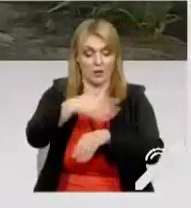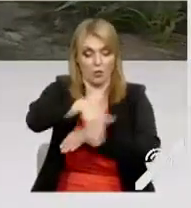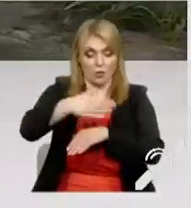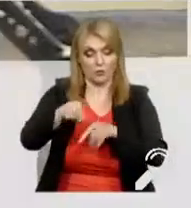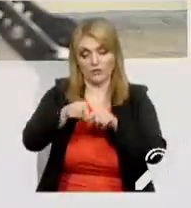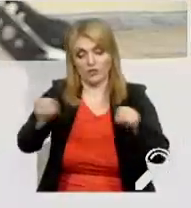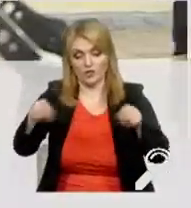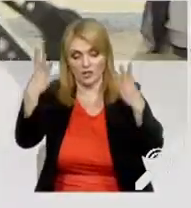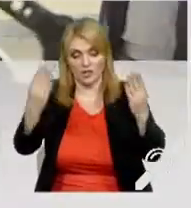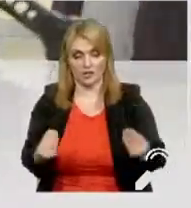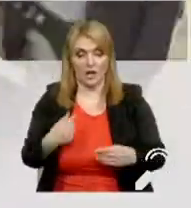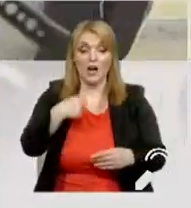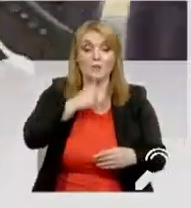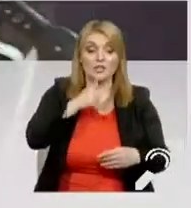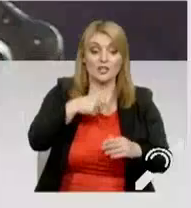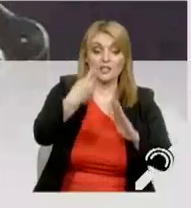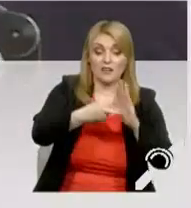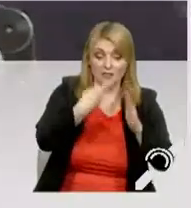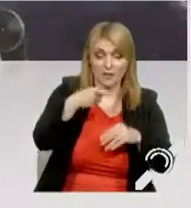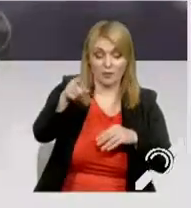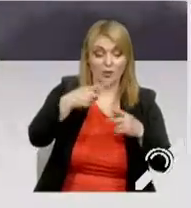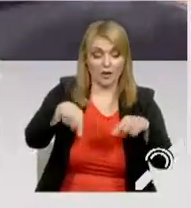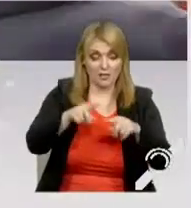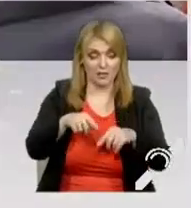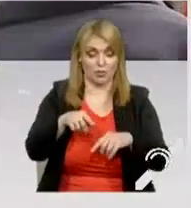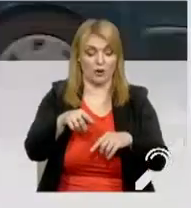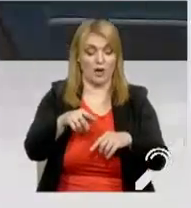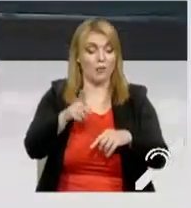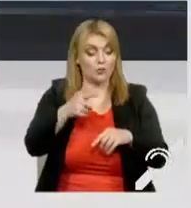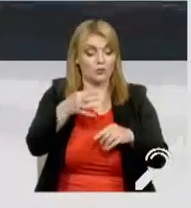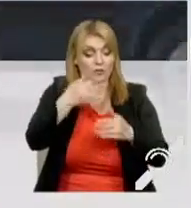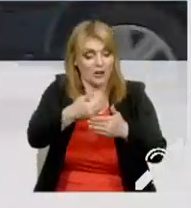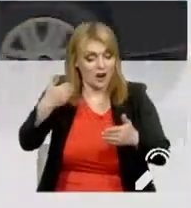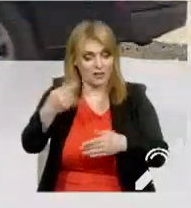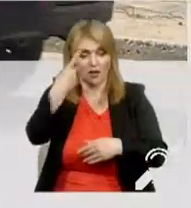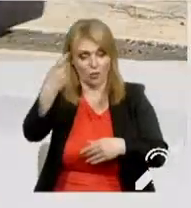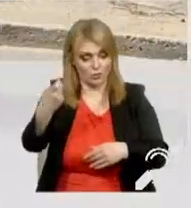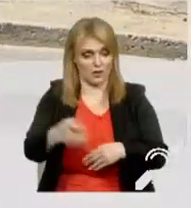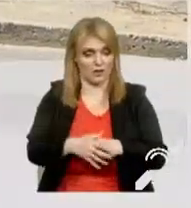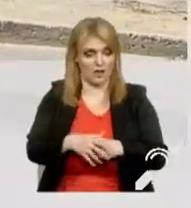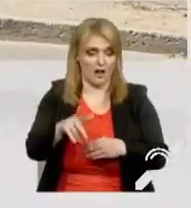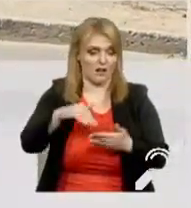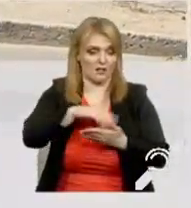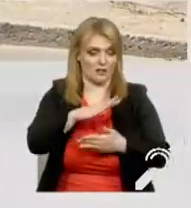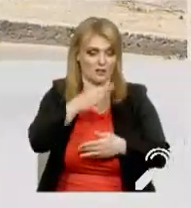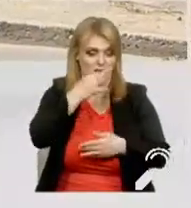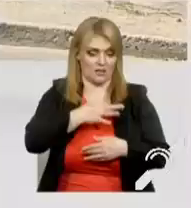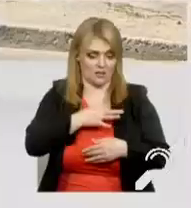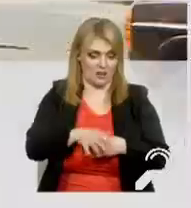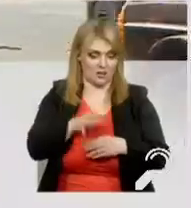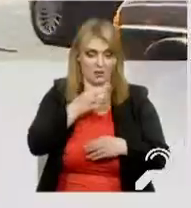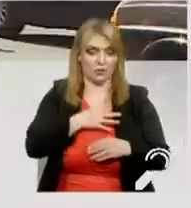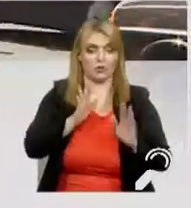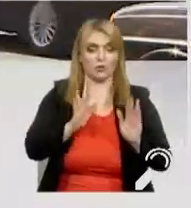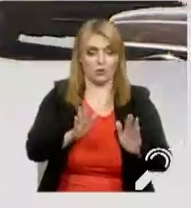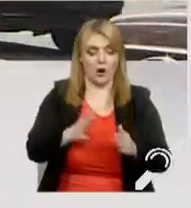întregei zile. Am încercat să aflăm de la organizatori de ce nu au anunțat din timp despre filmări, dar aceștia au refuzat să ne ofere comentarii. Ne-au spus